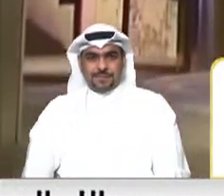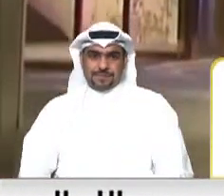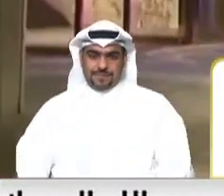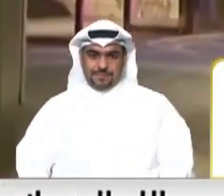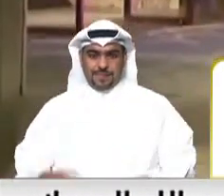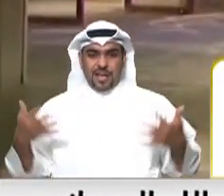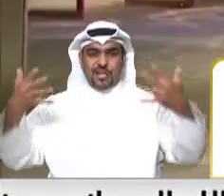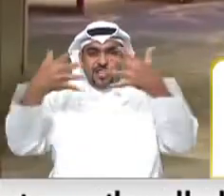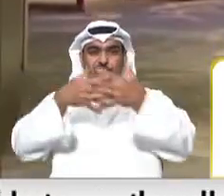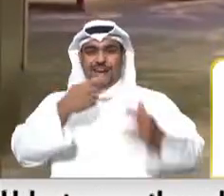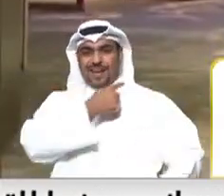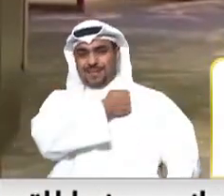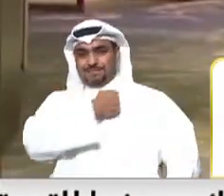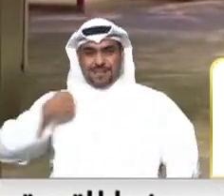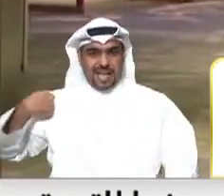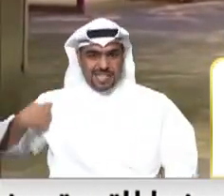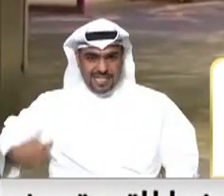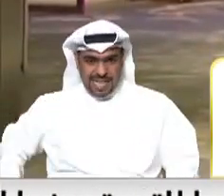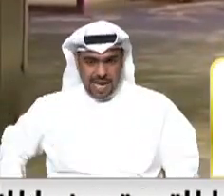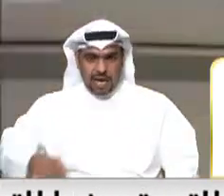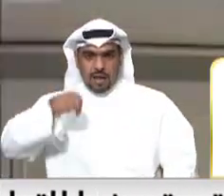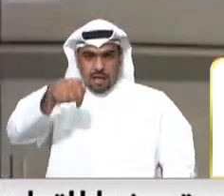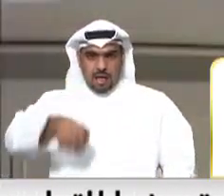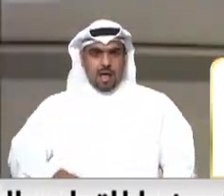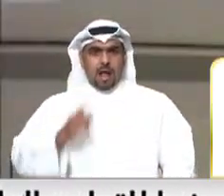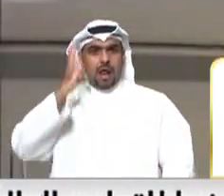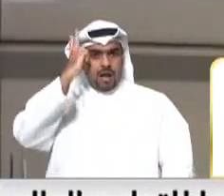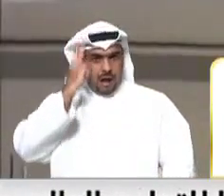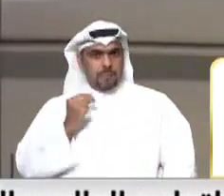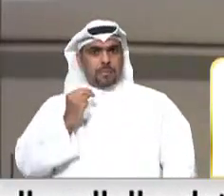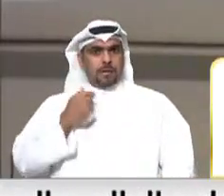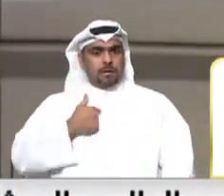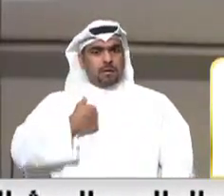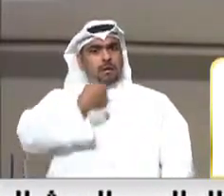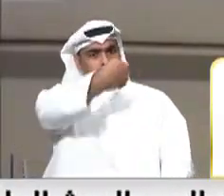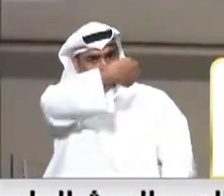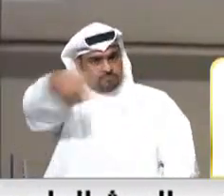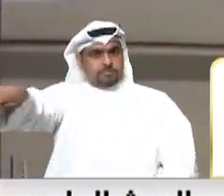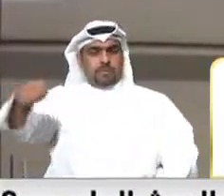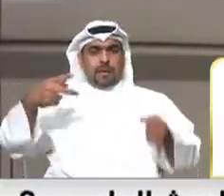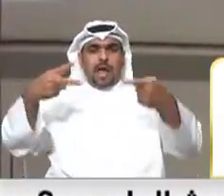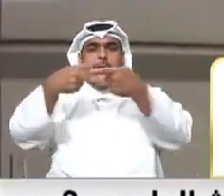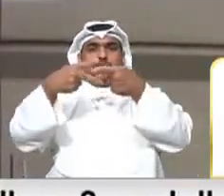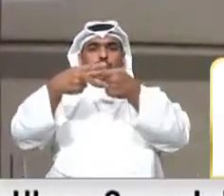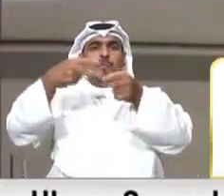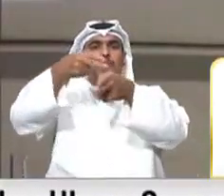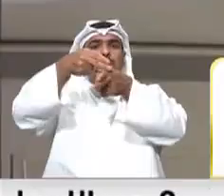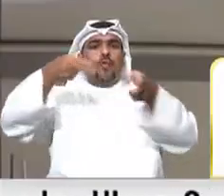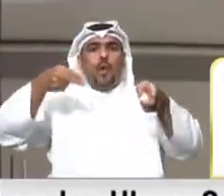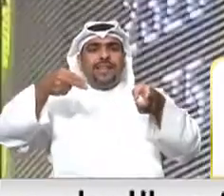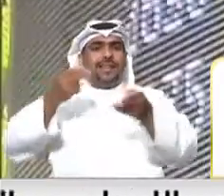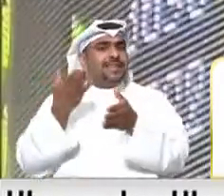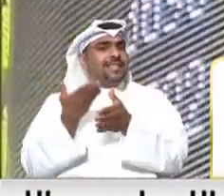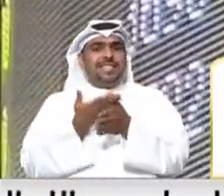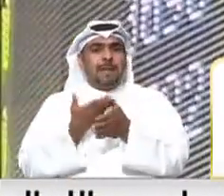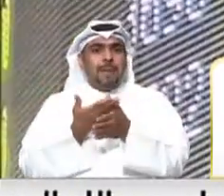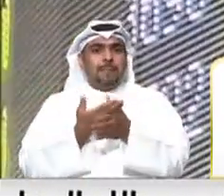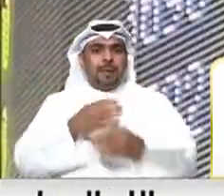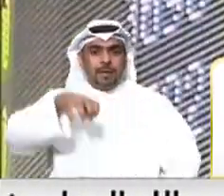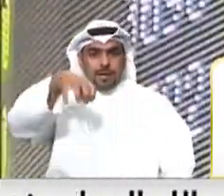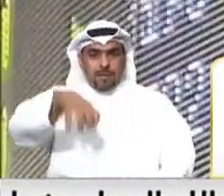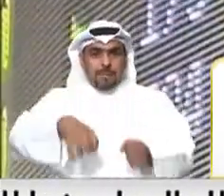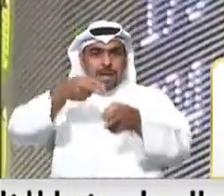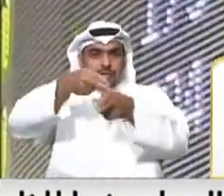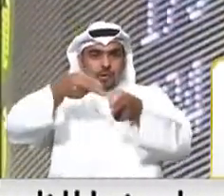اهتمام الشركات الصينية في إدراج أسهم شركاتهم في بورصة الكويت رغبة منهم بتوسع عملياتهم بالمنطقة وتعزيز